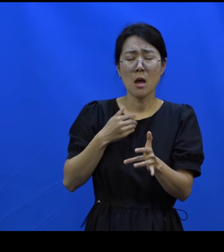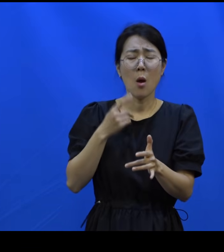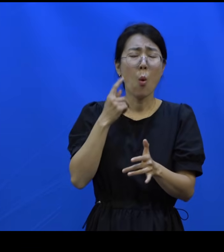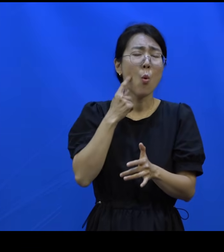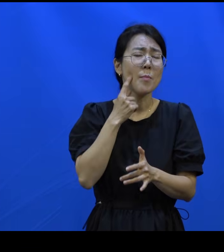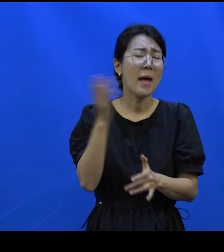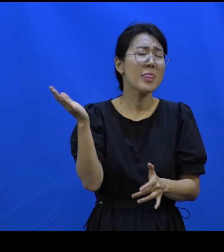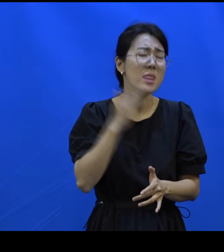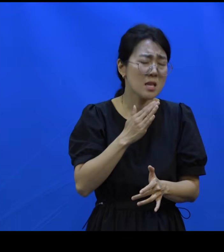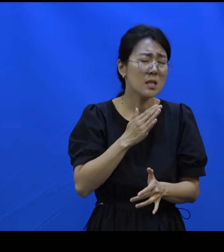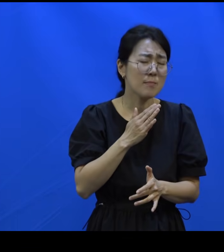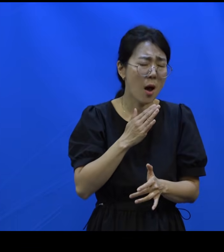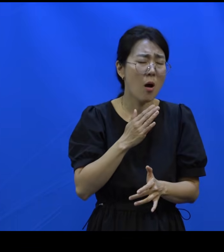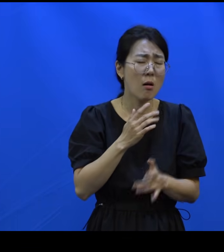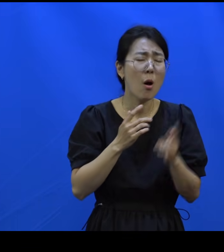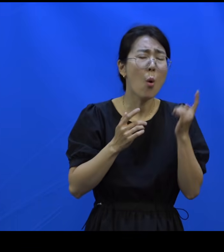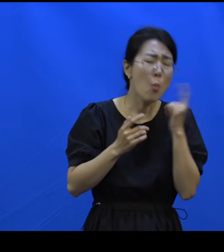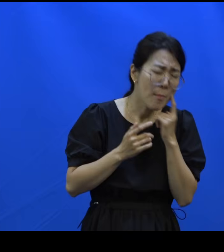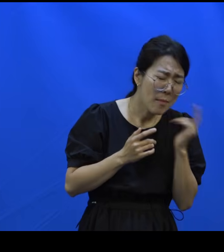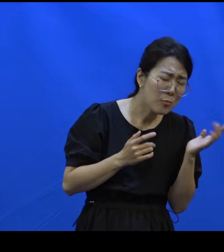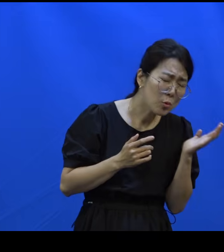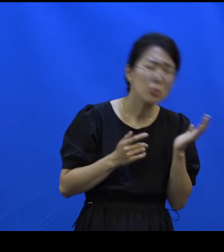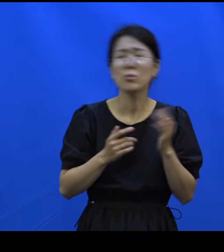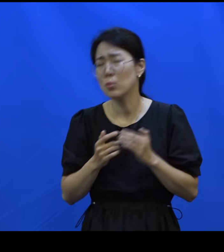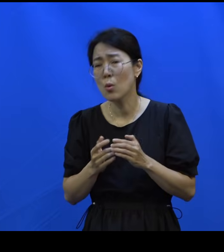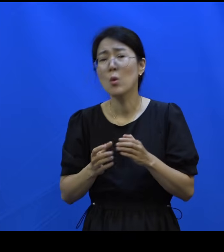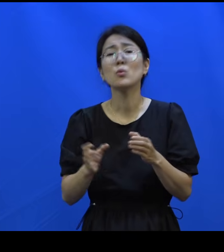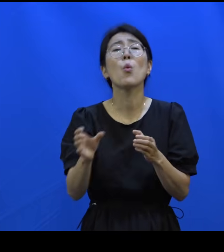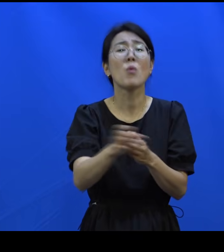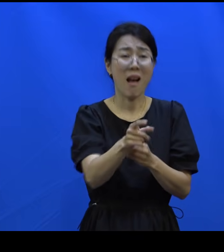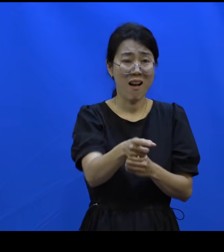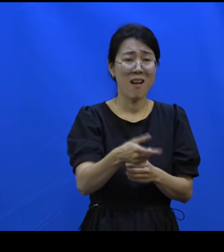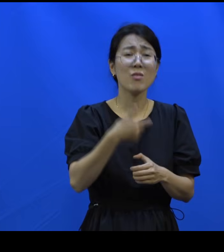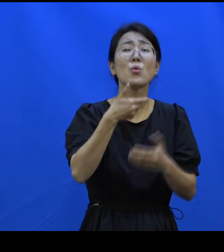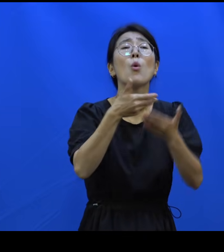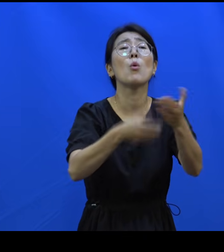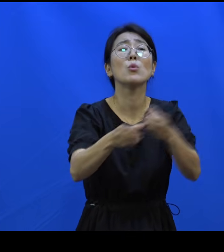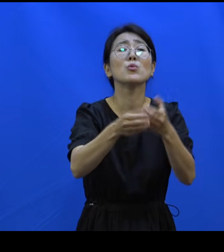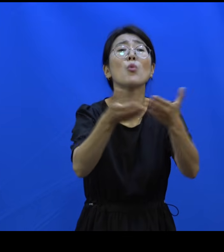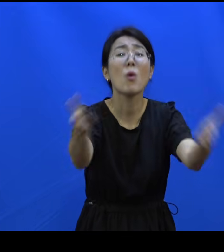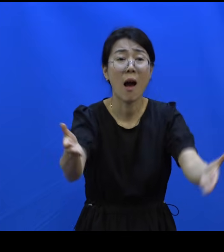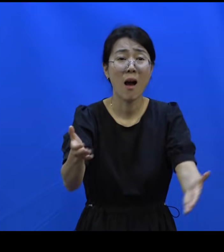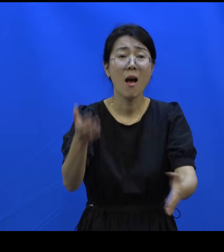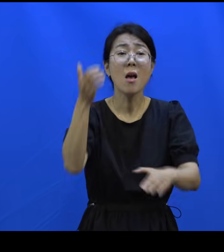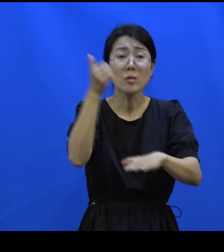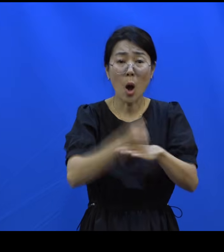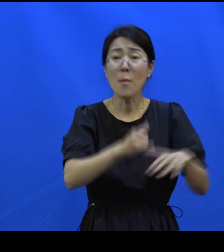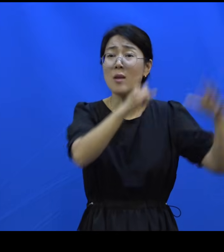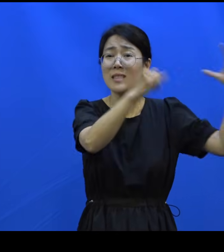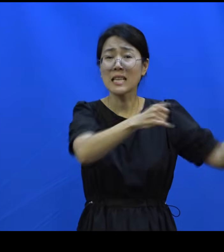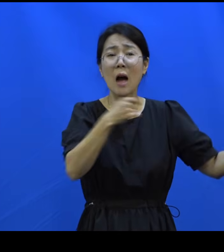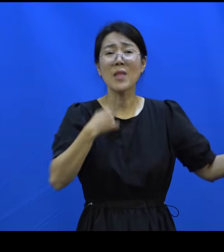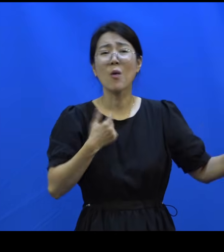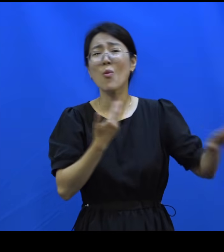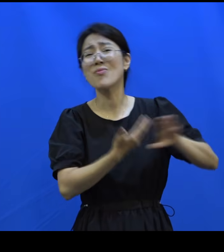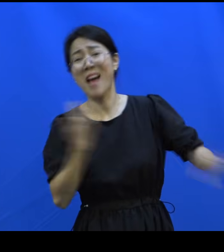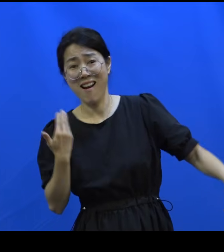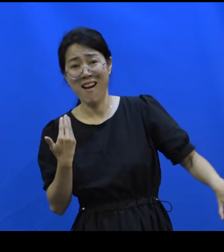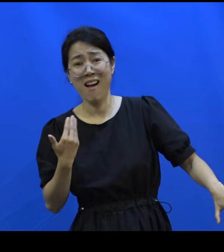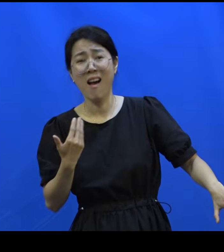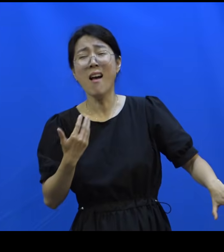오른밤을 치면 왼밤을 돌려대는. 처음에는 이상하게 생각하지만 미쳤나 모자란가, 그러나 시간이 여러분 달라요.